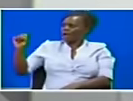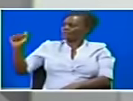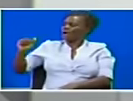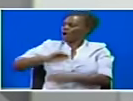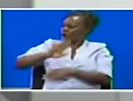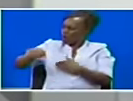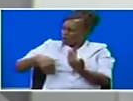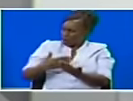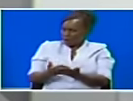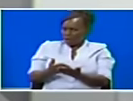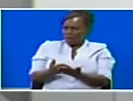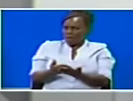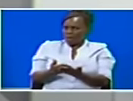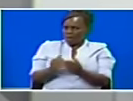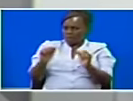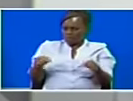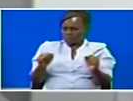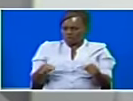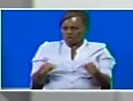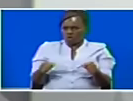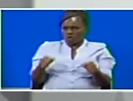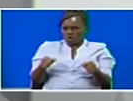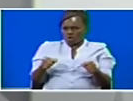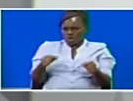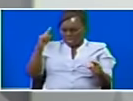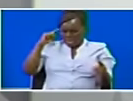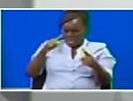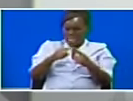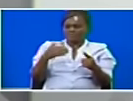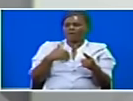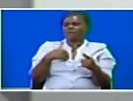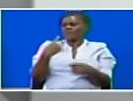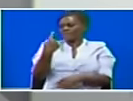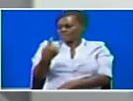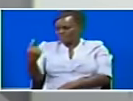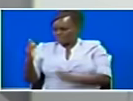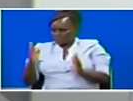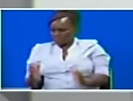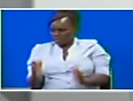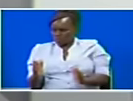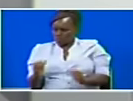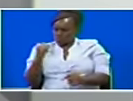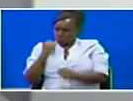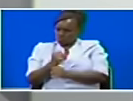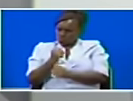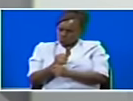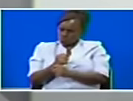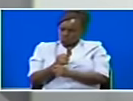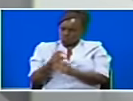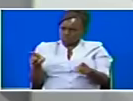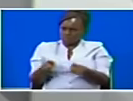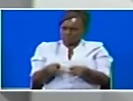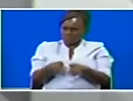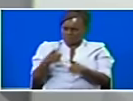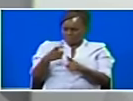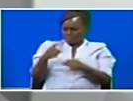wote wanastahili, wote wako na uwezo, na najua wote wako na nia. Kwa hivyo basi kila mtu akifanya hayo kulingana na kipata clearance kutoka